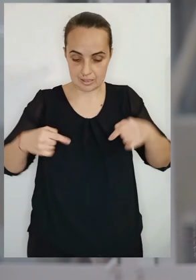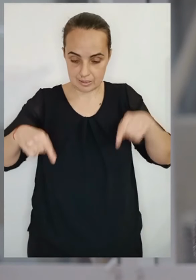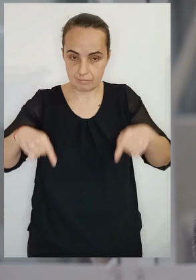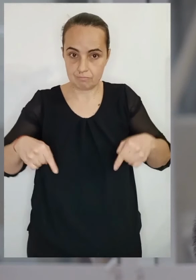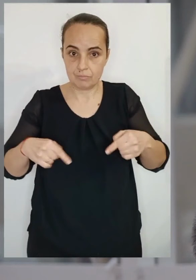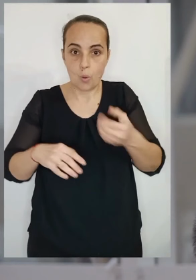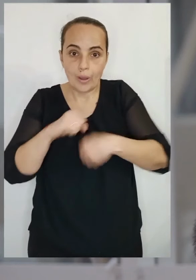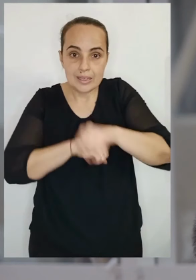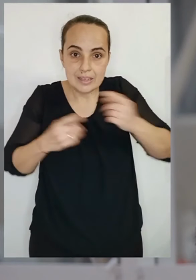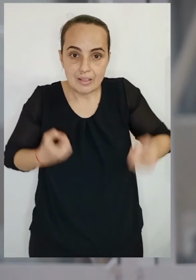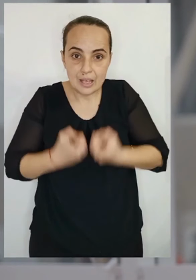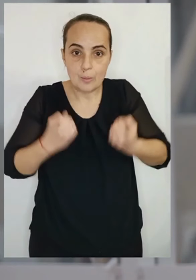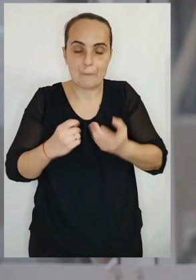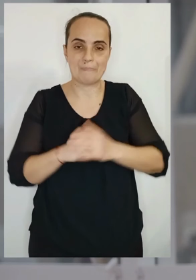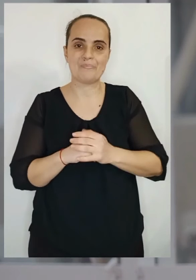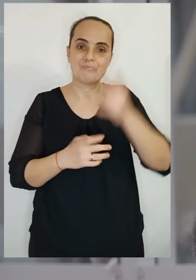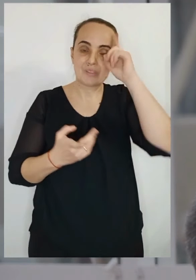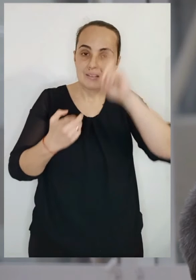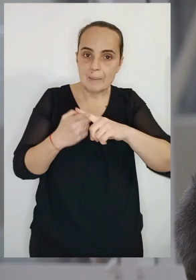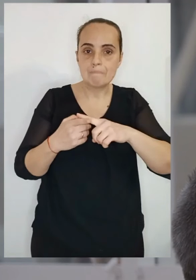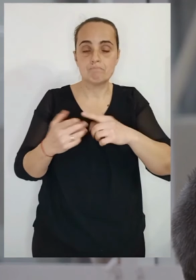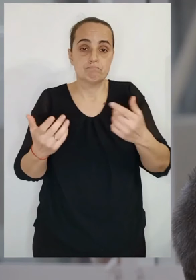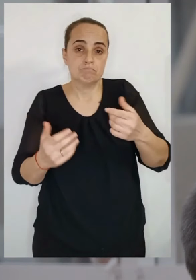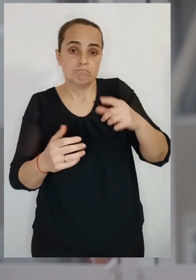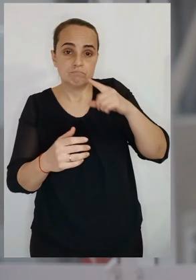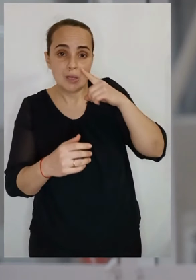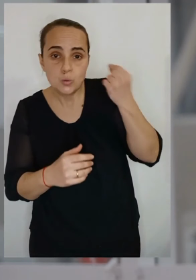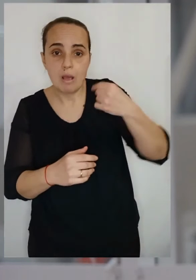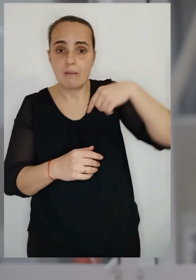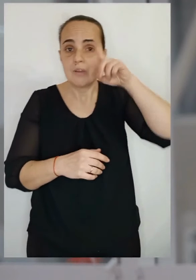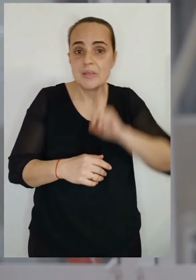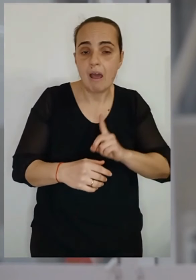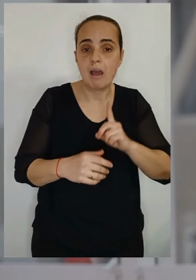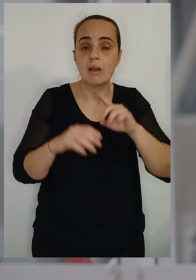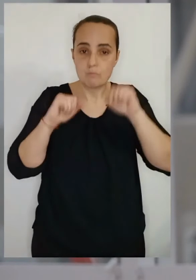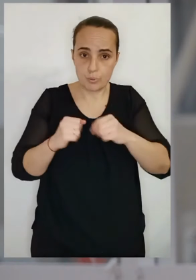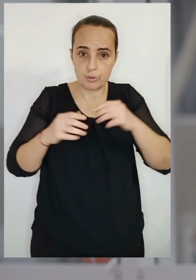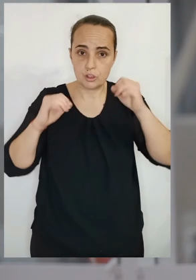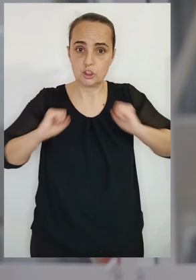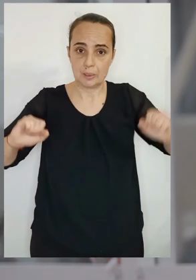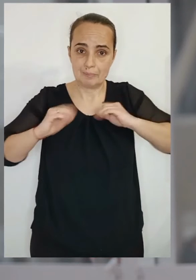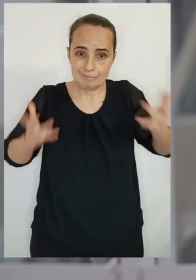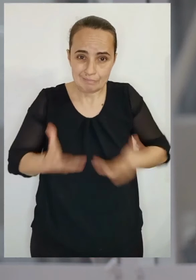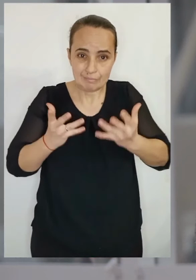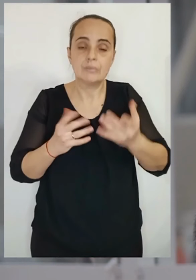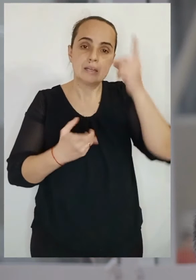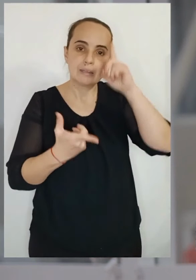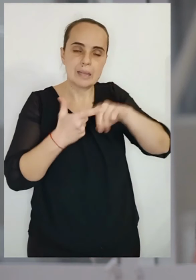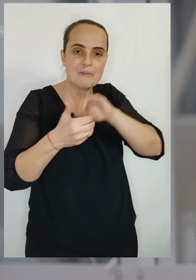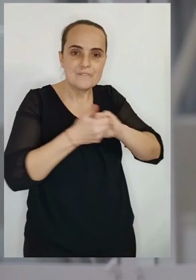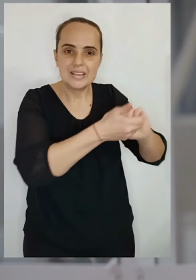leur discipline et donc la gymnastique, que ce soit en masculin ou en féminin. Charge à nous maintenant de faire la promotion auprès de la Fédération